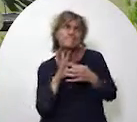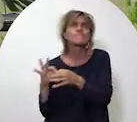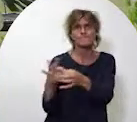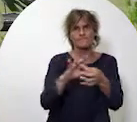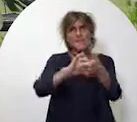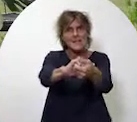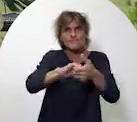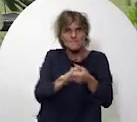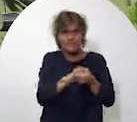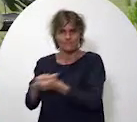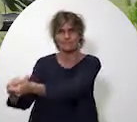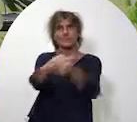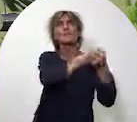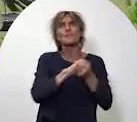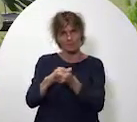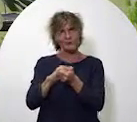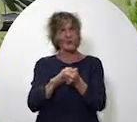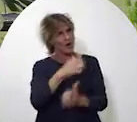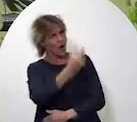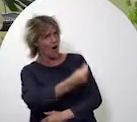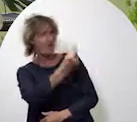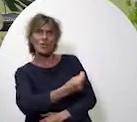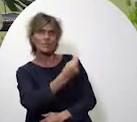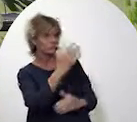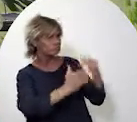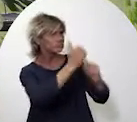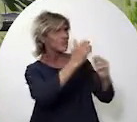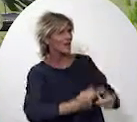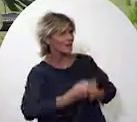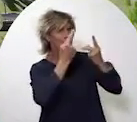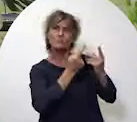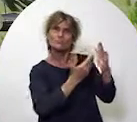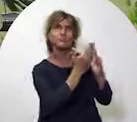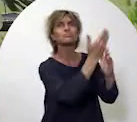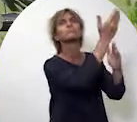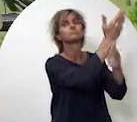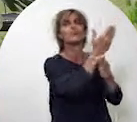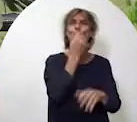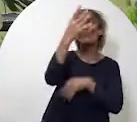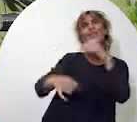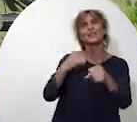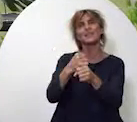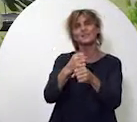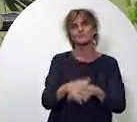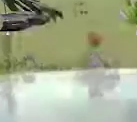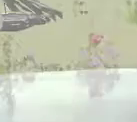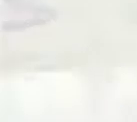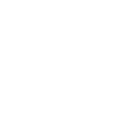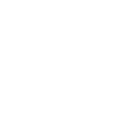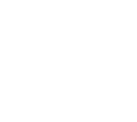anneaux bono la main pour construire divini appui titane ou bons amis